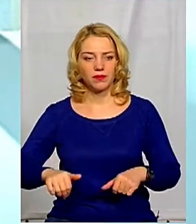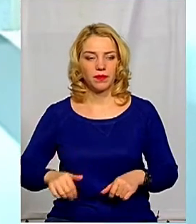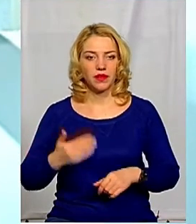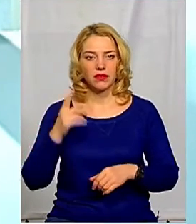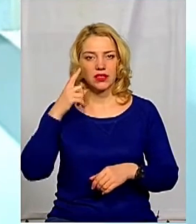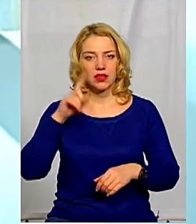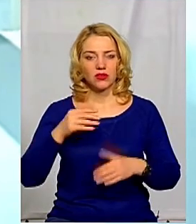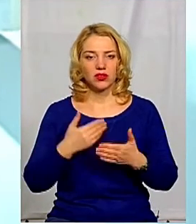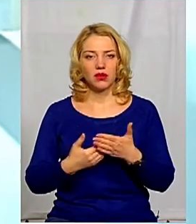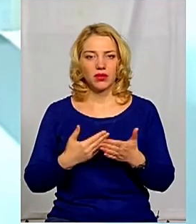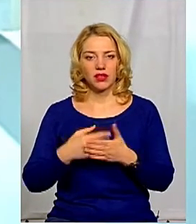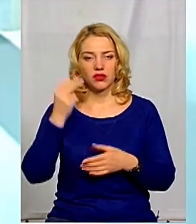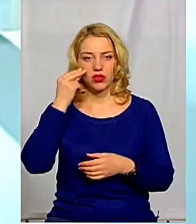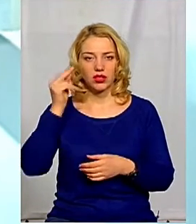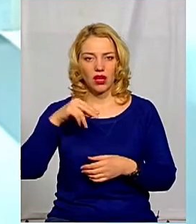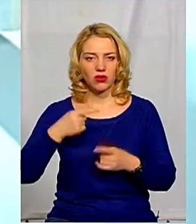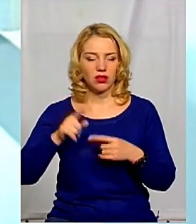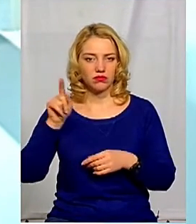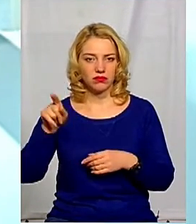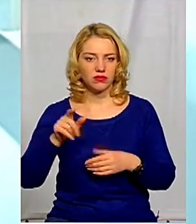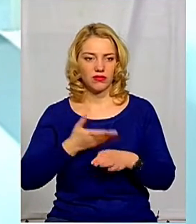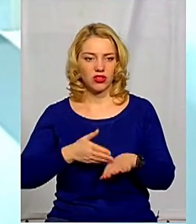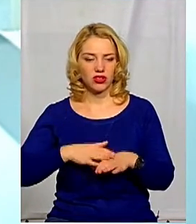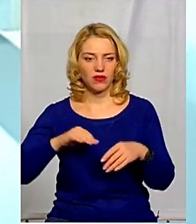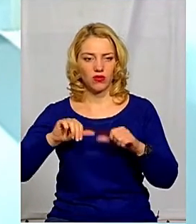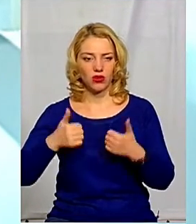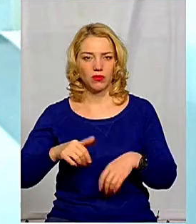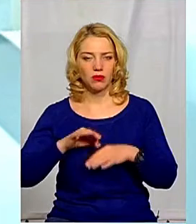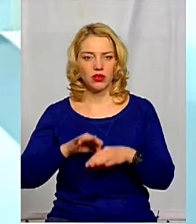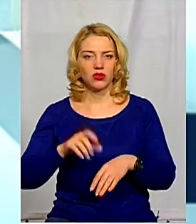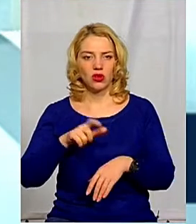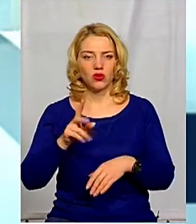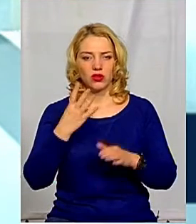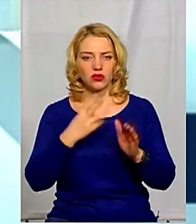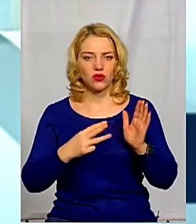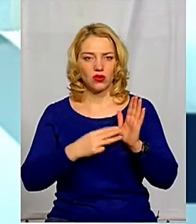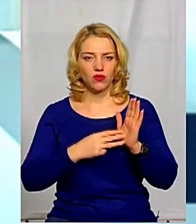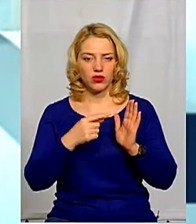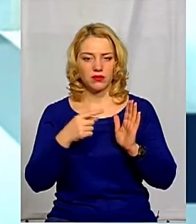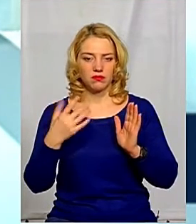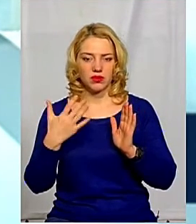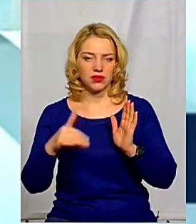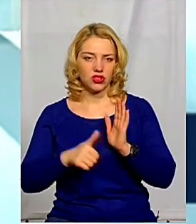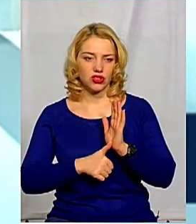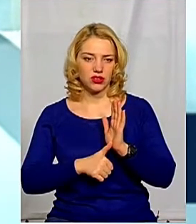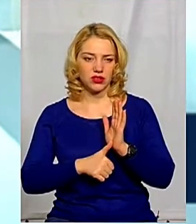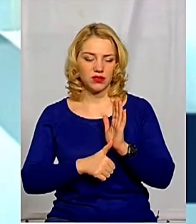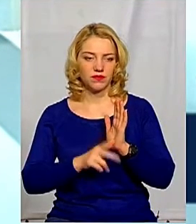Ви знаєте, що на прикладі Китаю, то uh-huh. зараз там в важкій формі переносять люди 48-56, у